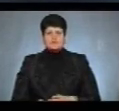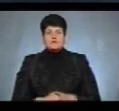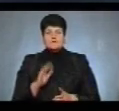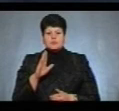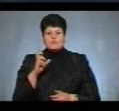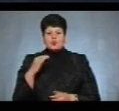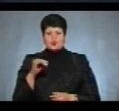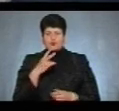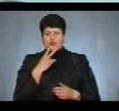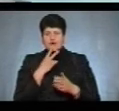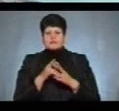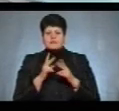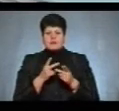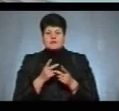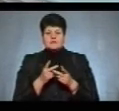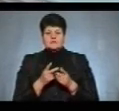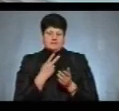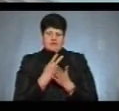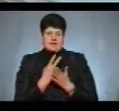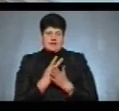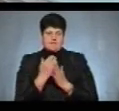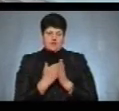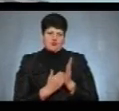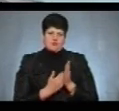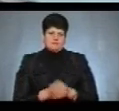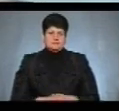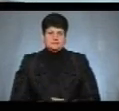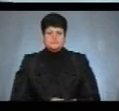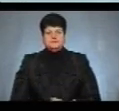Бойко показує, як виглядає такий протокол.